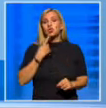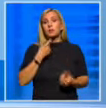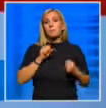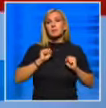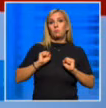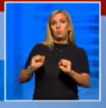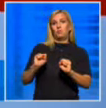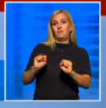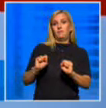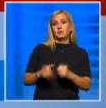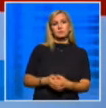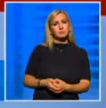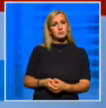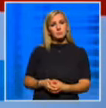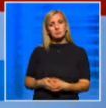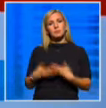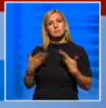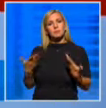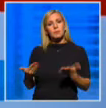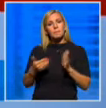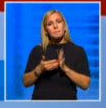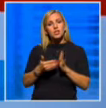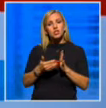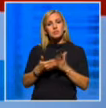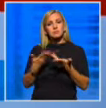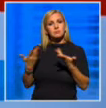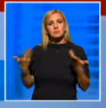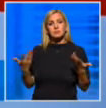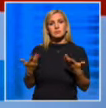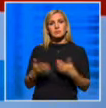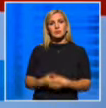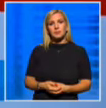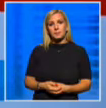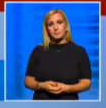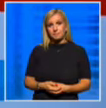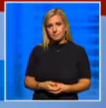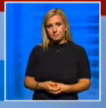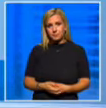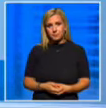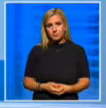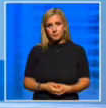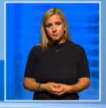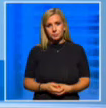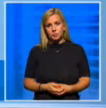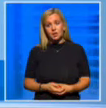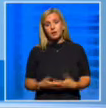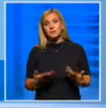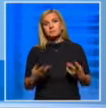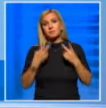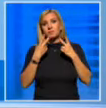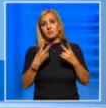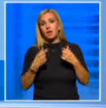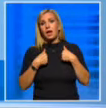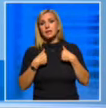не в това, което вие предложихте да бъде променено и начина по който го променихте. Конституционният съд е на друго мнение, академик Денков. Сега вижте, аз